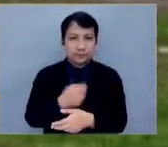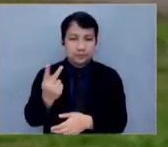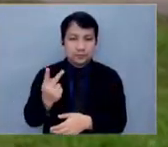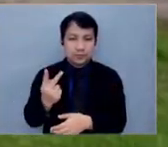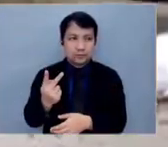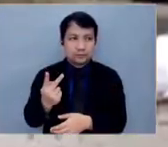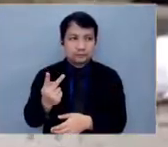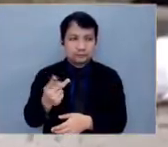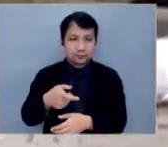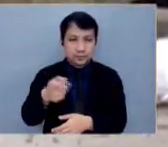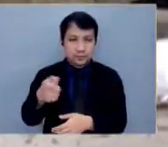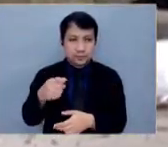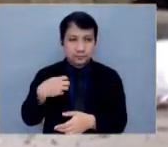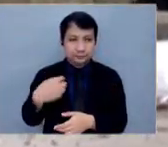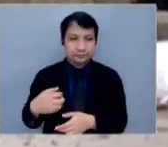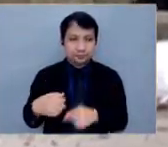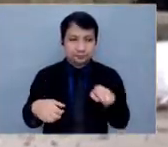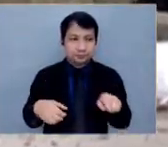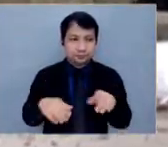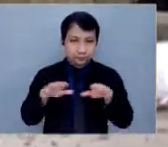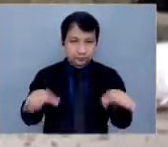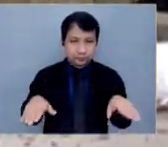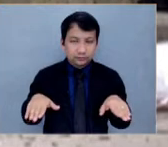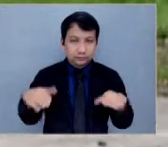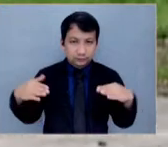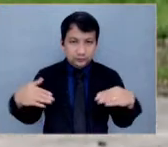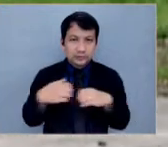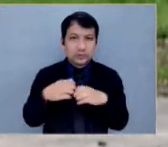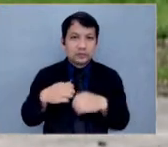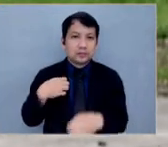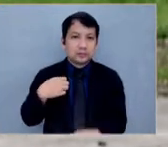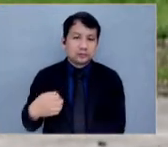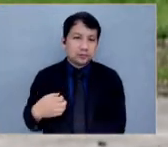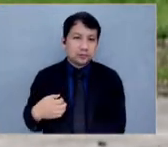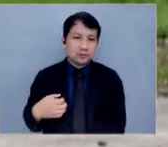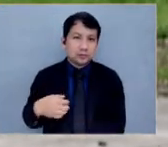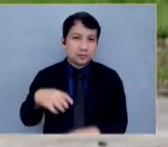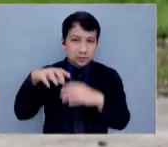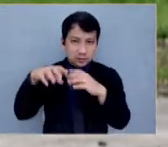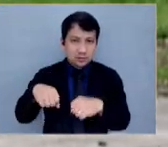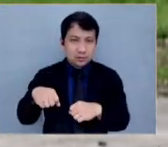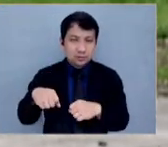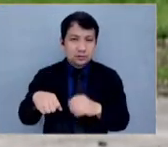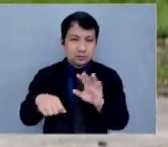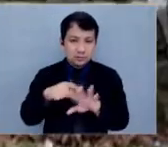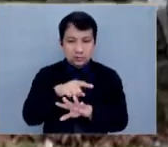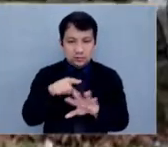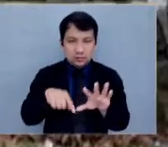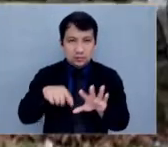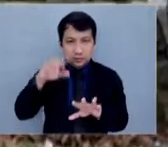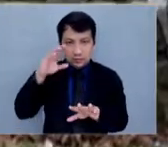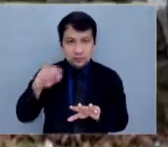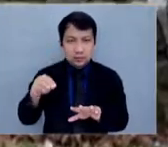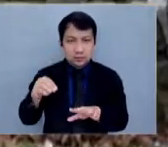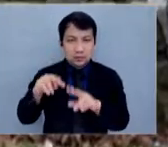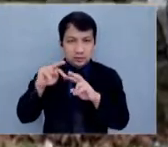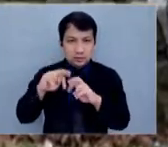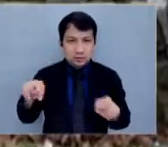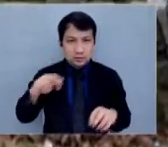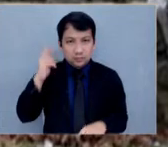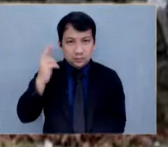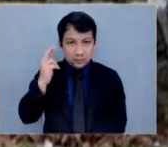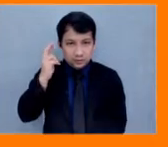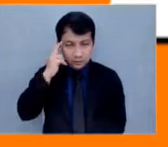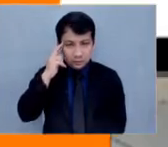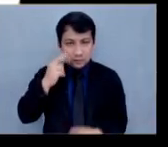ng mga pulis at isang batang nabangga ng sasakyan ng pulis. Arestado naman ang 5 sospek. Iniimbisigan pa ang dahilan ng barilan ng